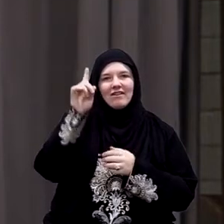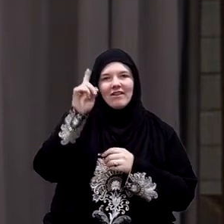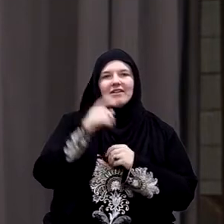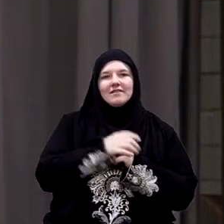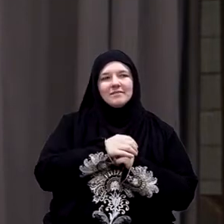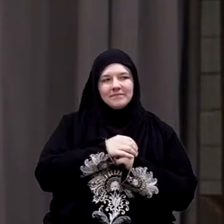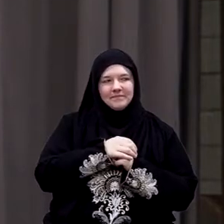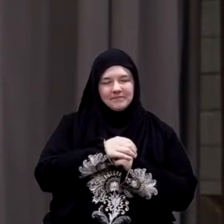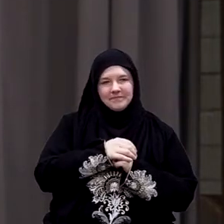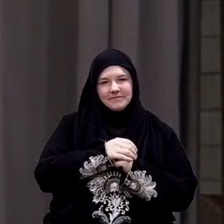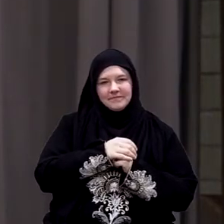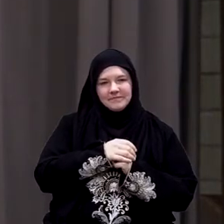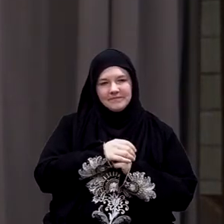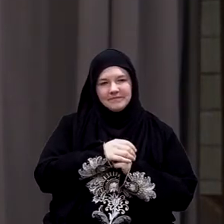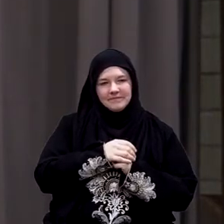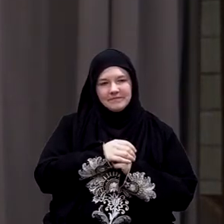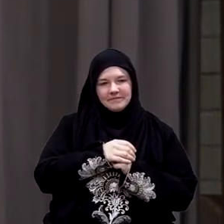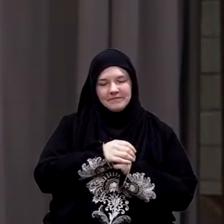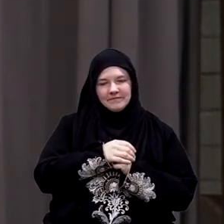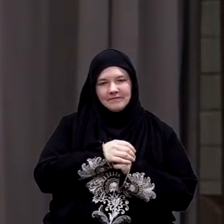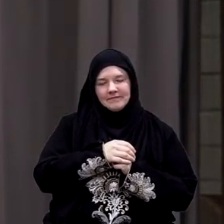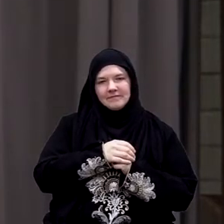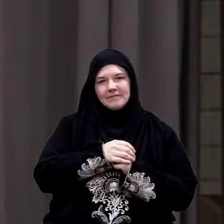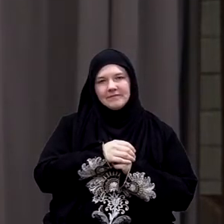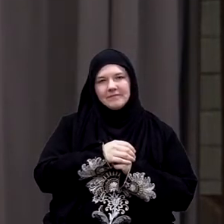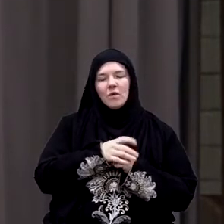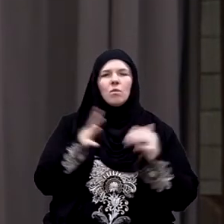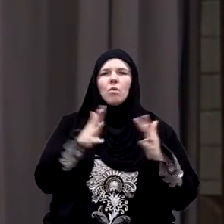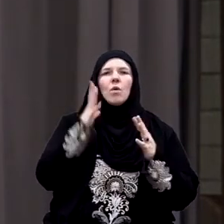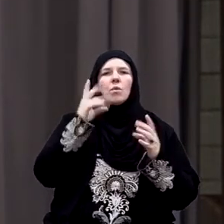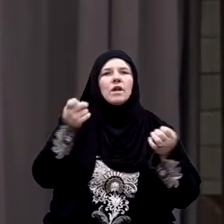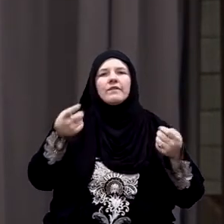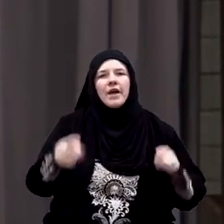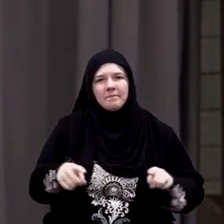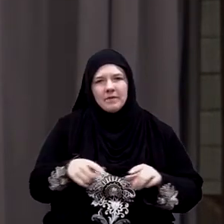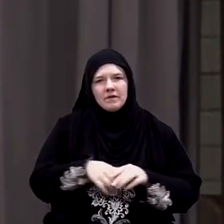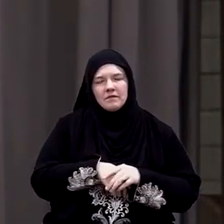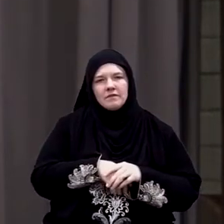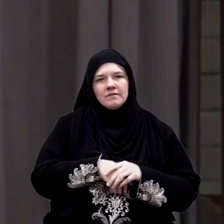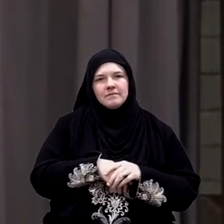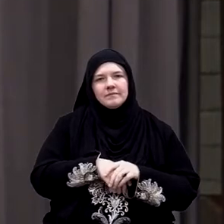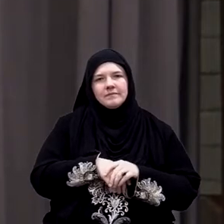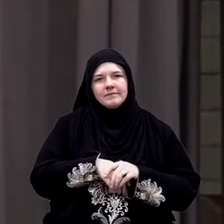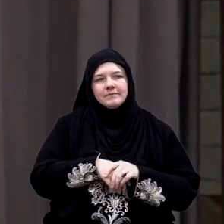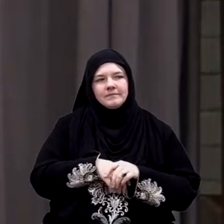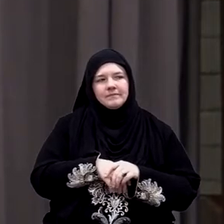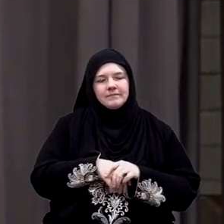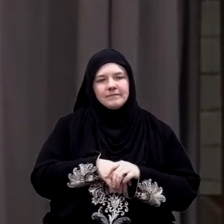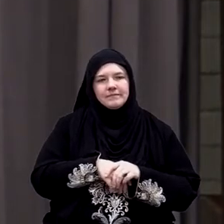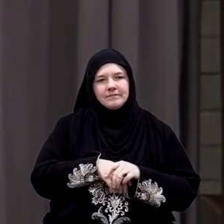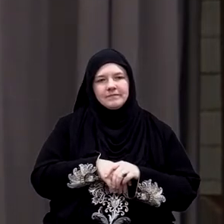الرأى برهان ربه. What would have happened? لهم بها.